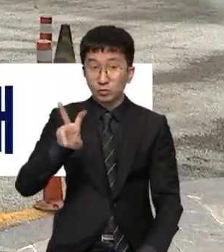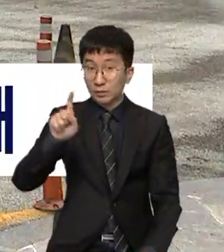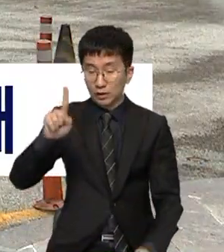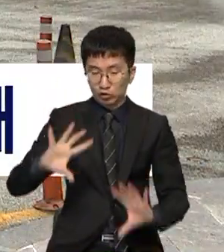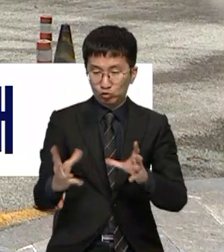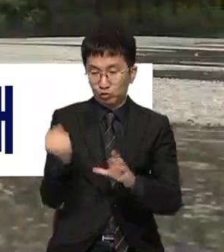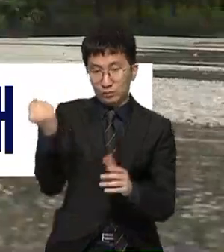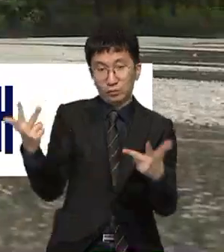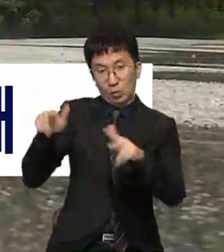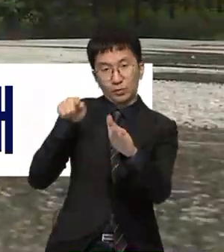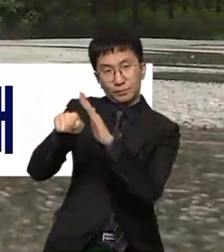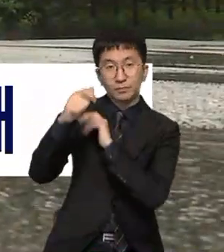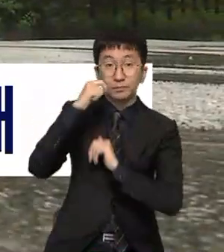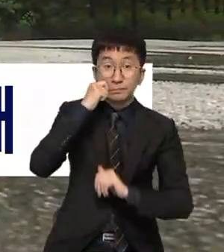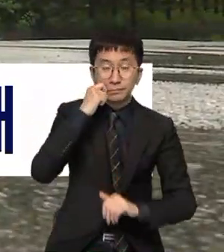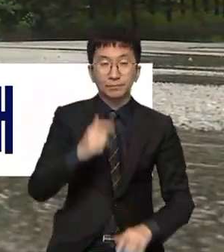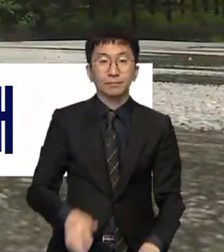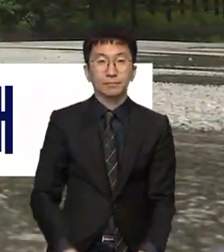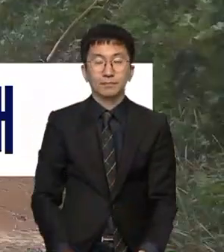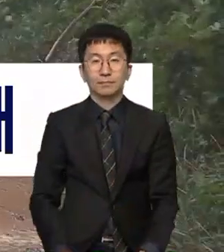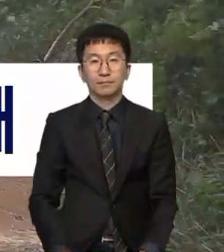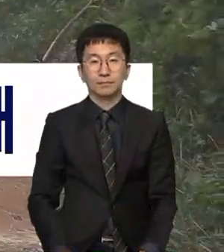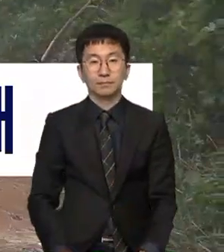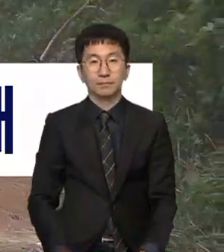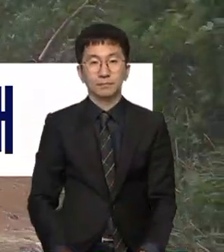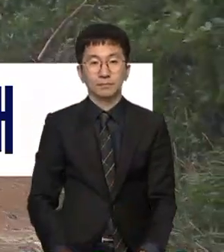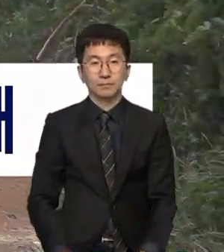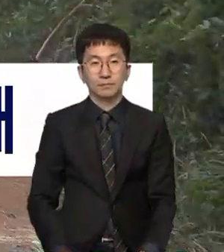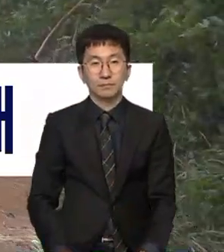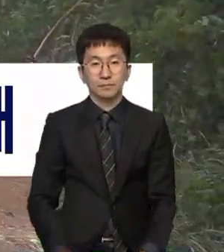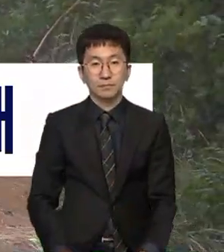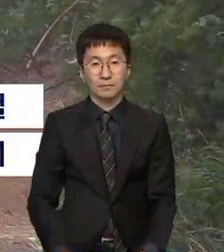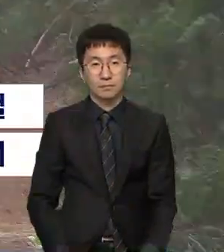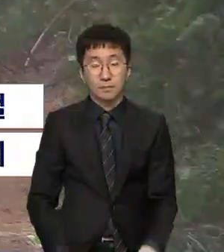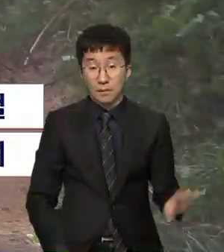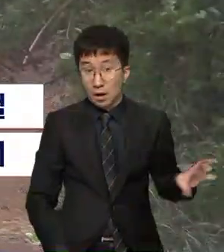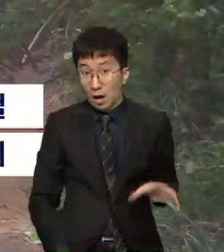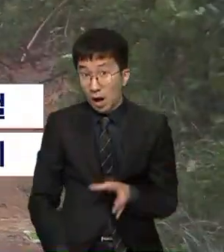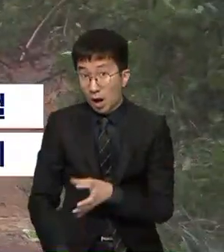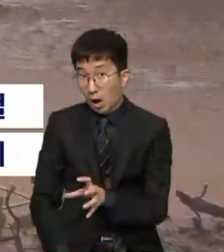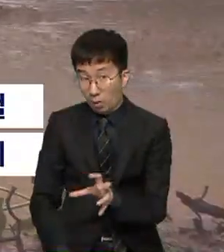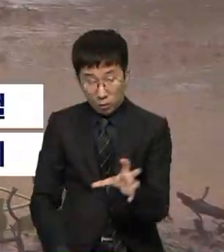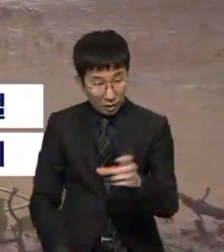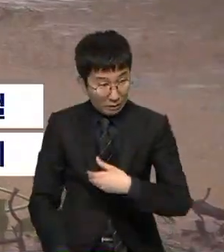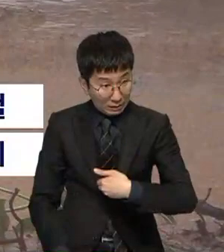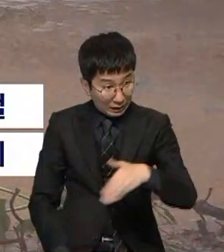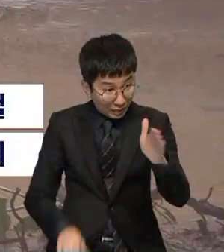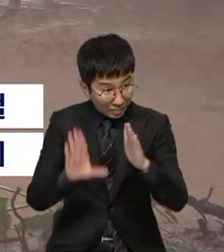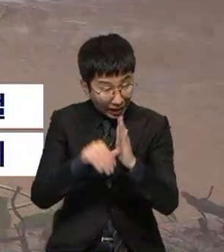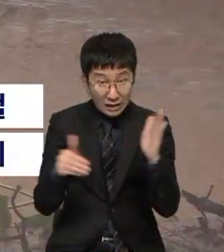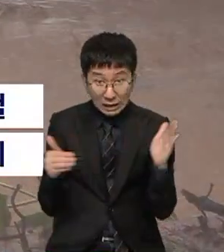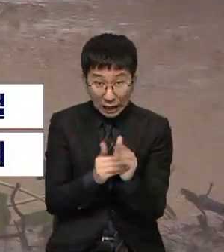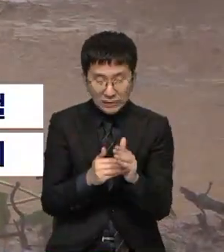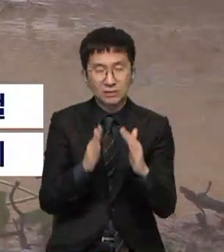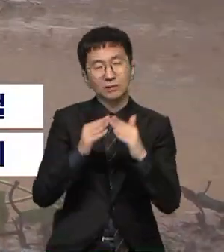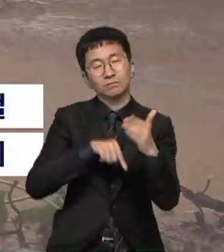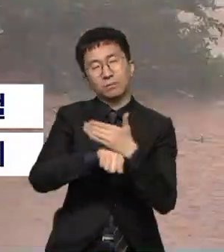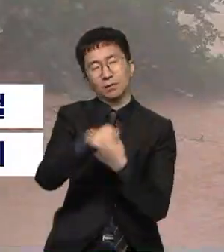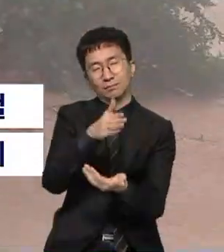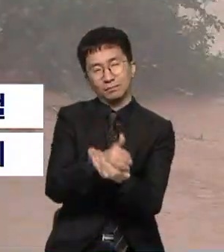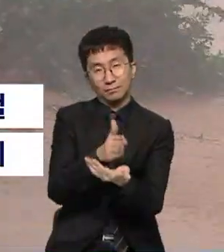국립공원의 탐방로 출입이 금지됐습니다. 중대본은 태풍이 우리나라를 완전히 벗어날 때까지는 외출을